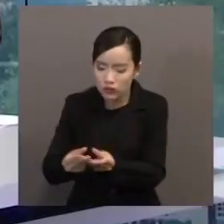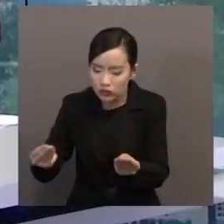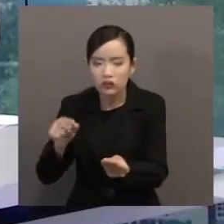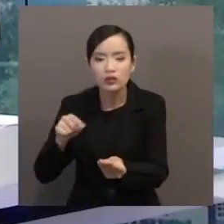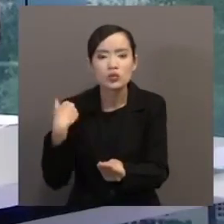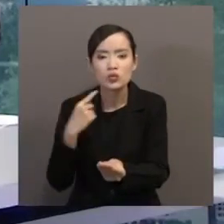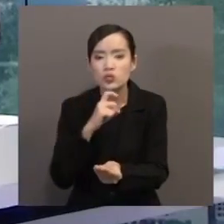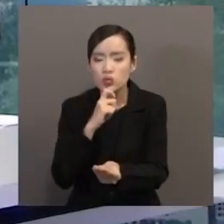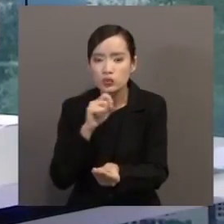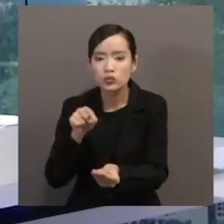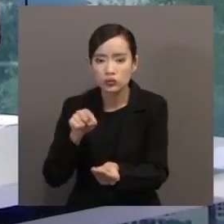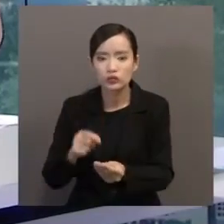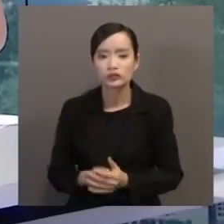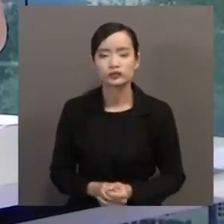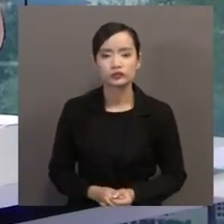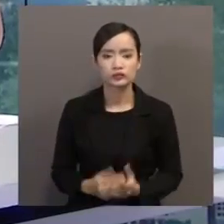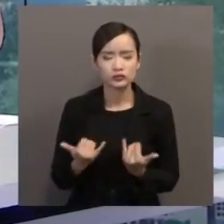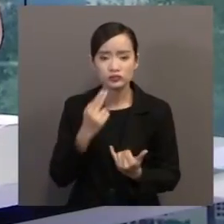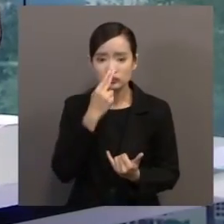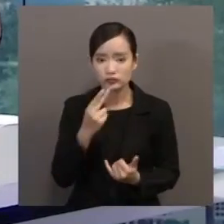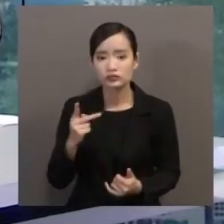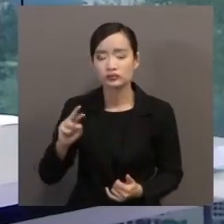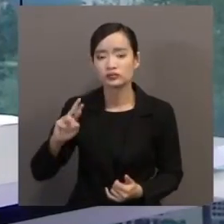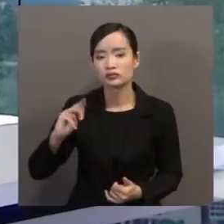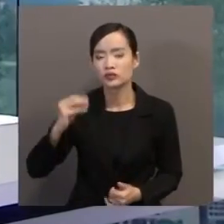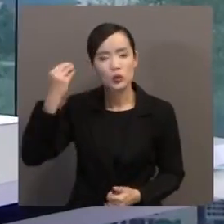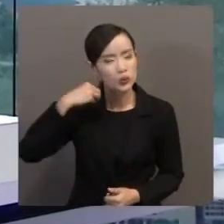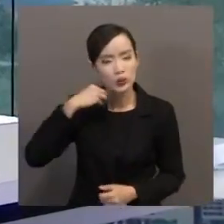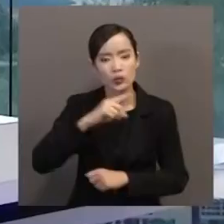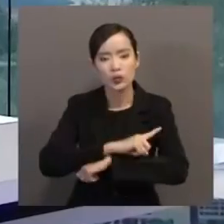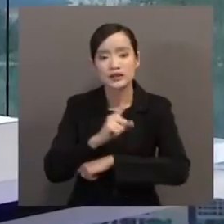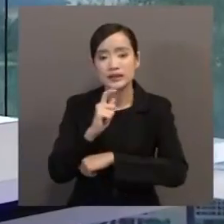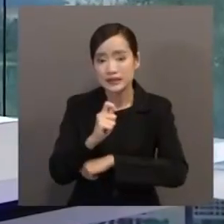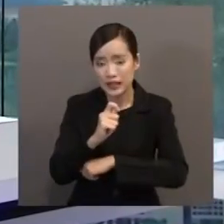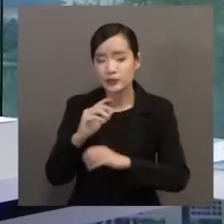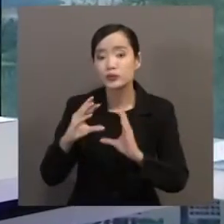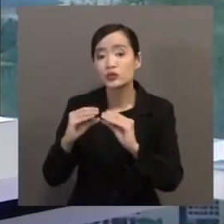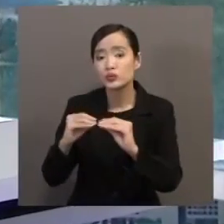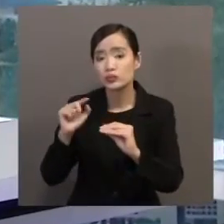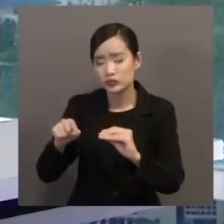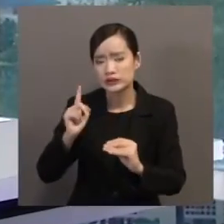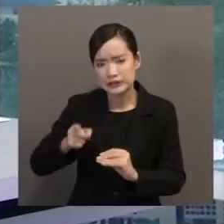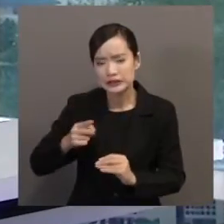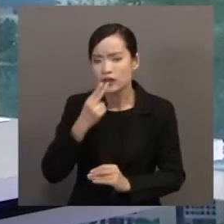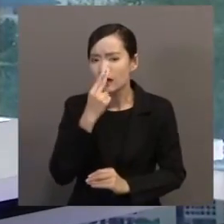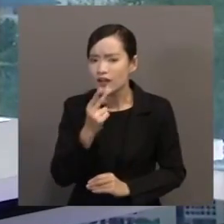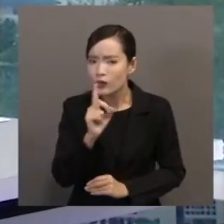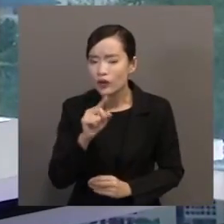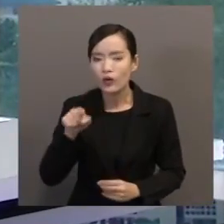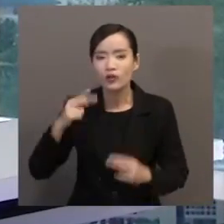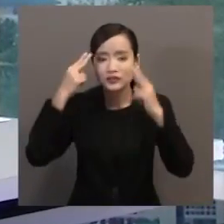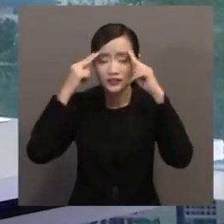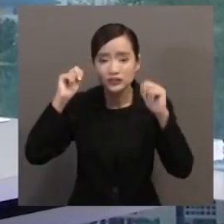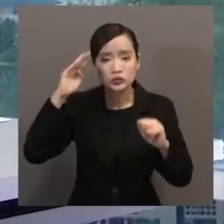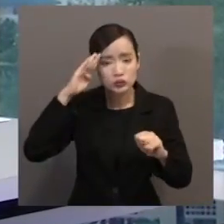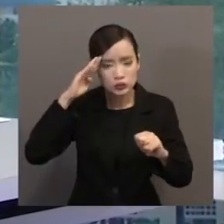ขยับไปดูสีสันก่อนการประชุมครม.กันหน่อยค่ะเป็นประจำทุกวันอังคารจะมีการประชุมครม.กันนะคะซึ่งปกติเราจะเห็นบทบาทของนายกรัฐมนตรี